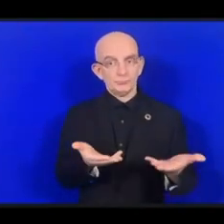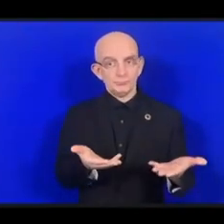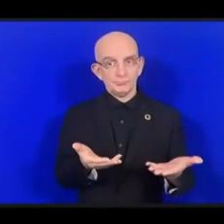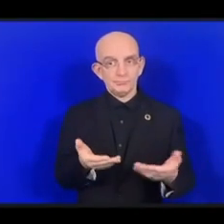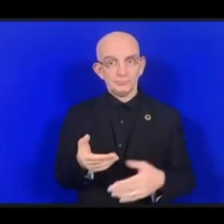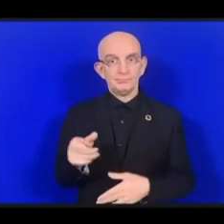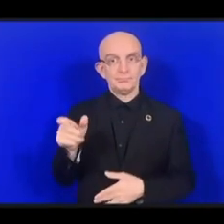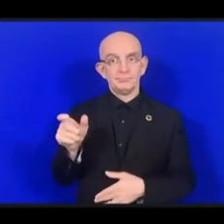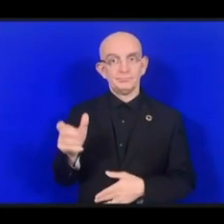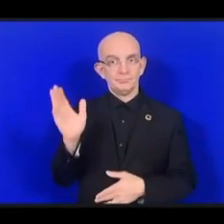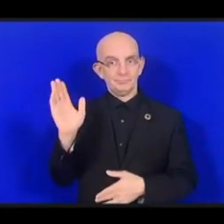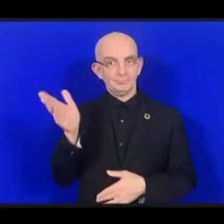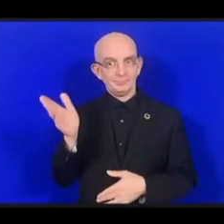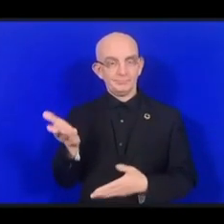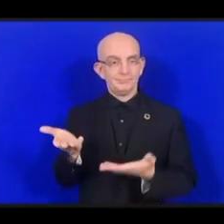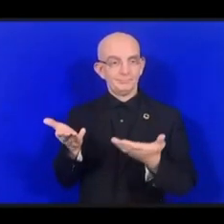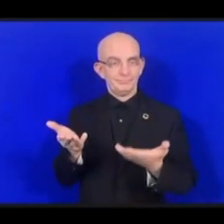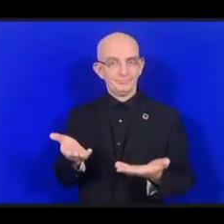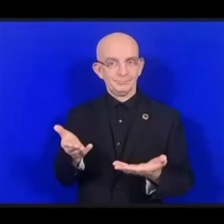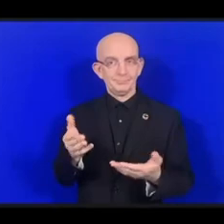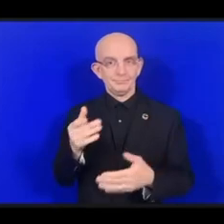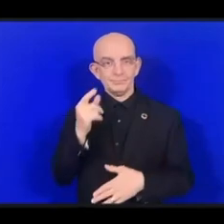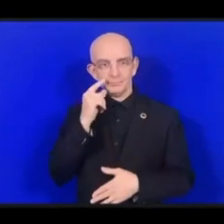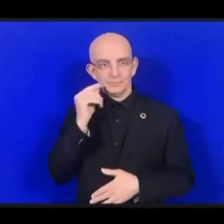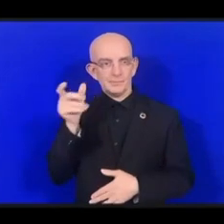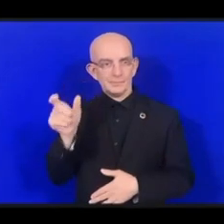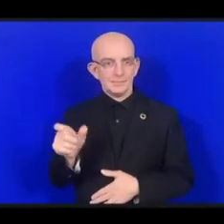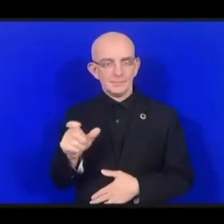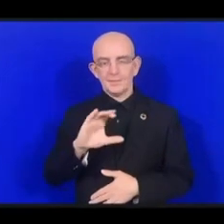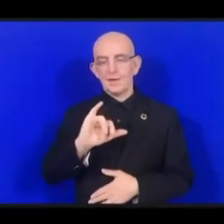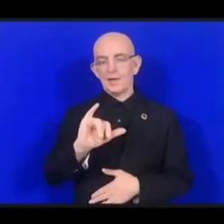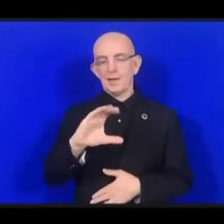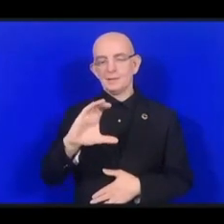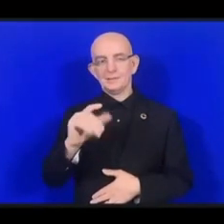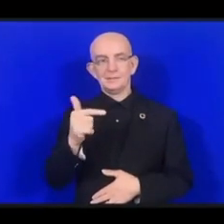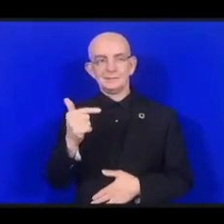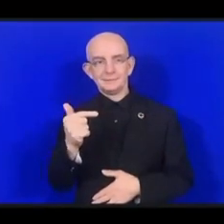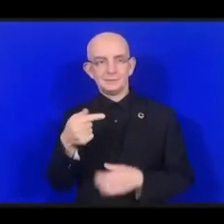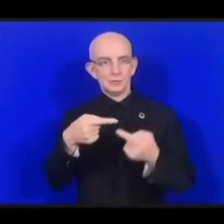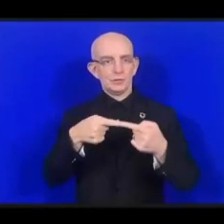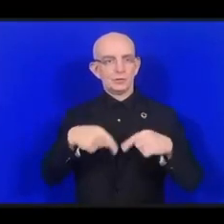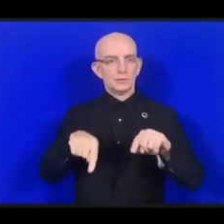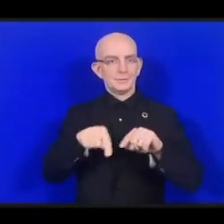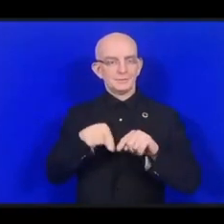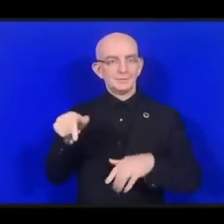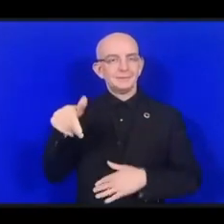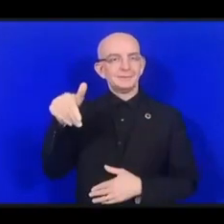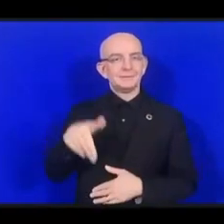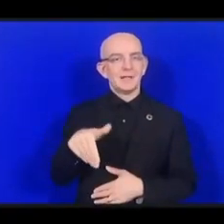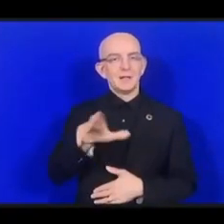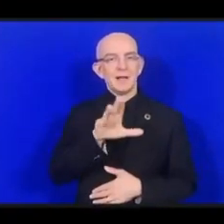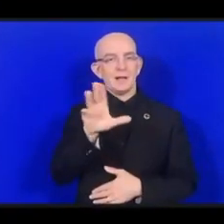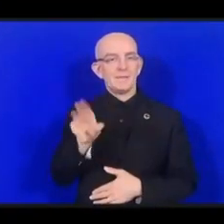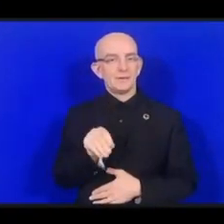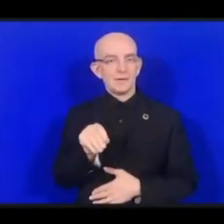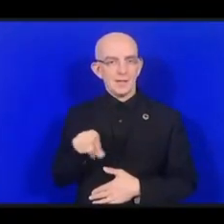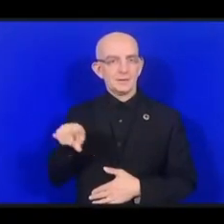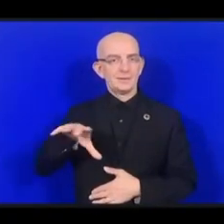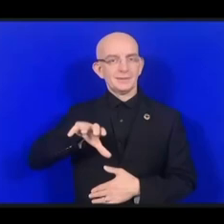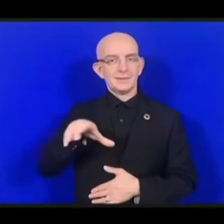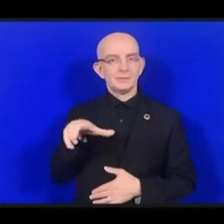وتكنولوجيا المعلومات والاتصالات في برلمان جنوب افريقيا لكي يدلي بملاحظه تفضل السيد فروليك